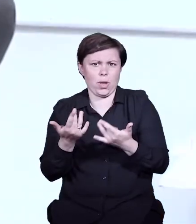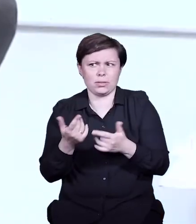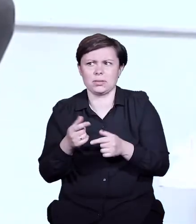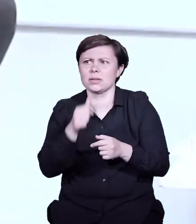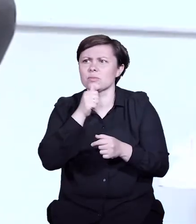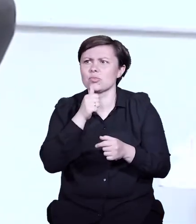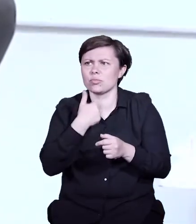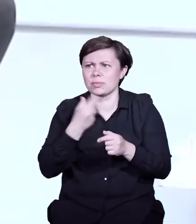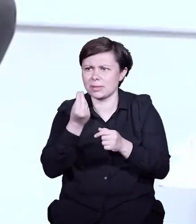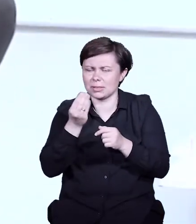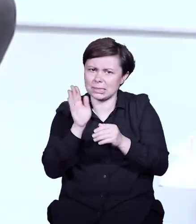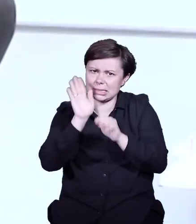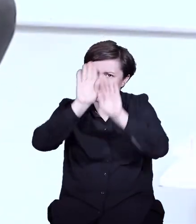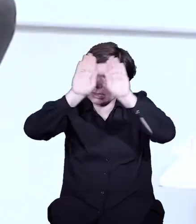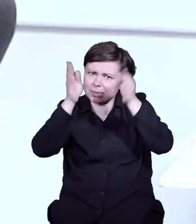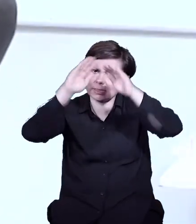że uda się to